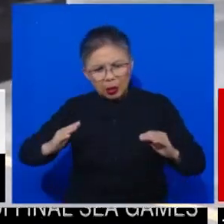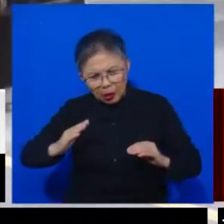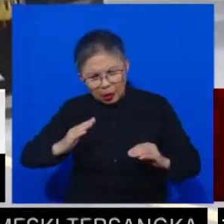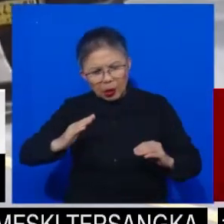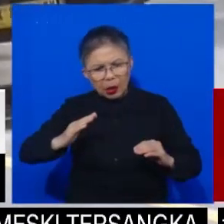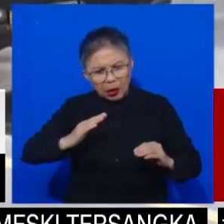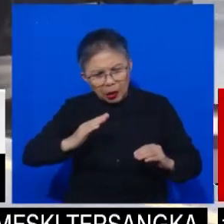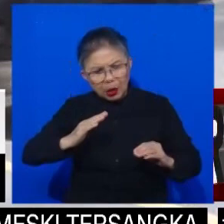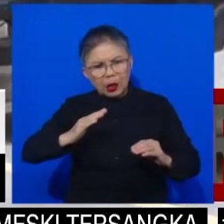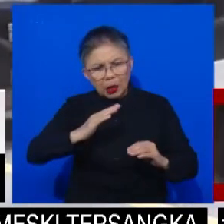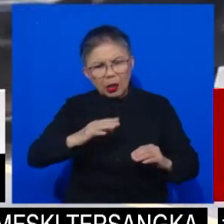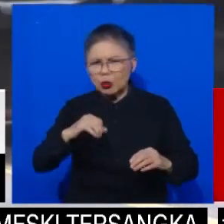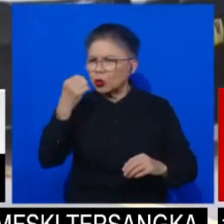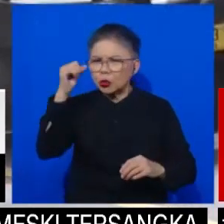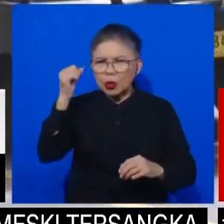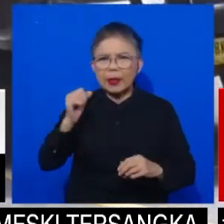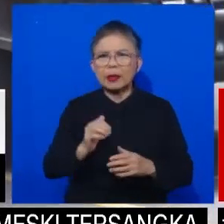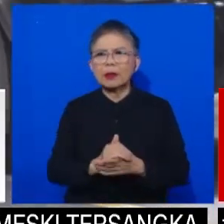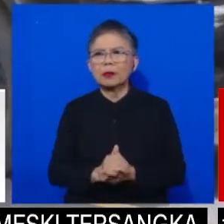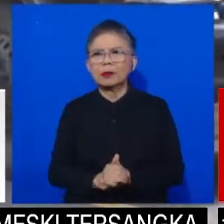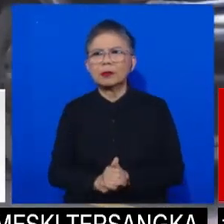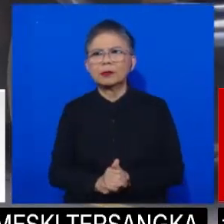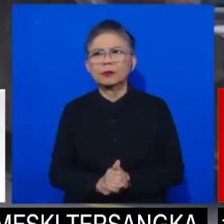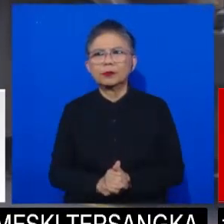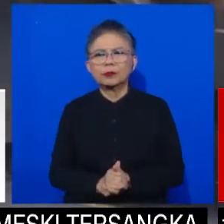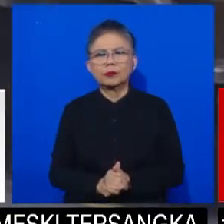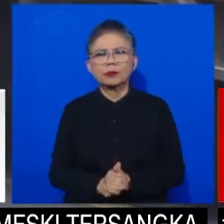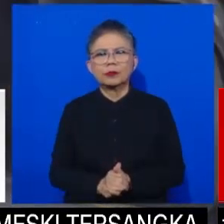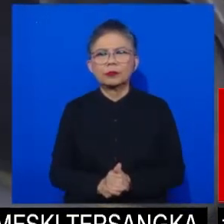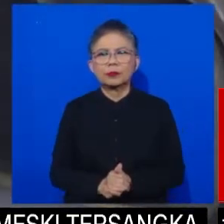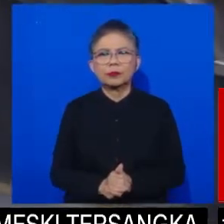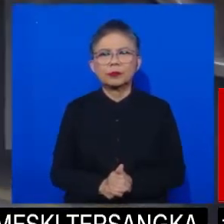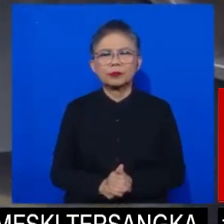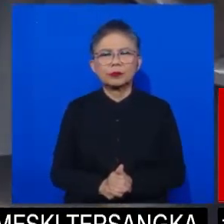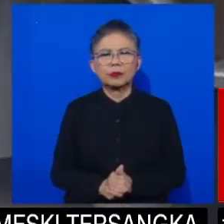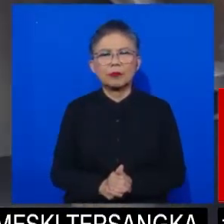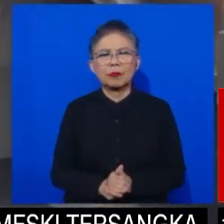sehingga memicu kecelakaan. Tim Liputan CNN Indonesia.